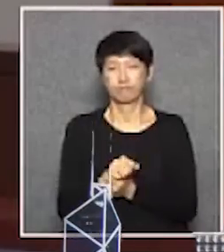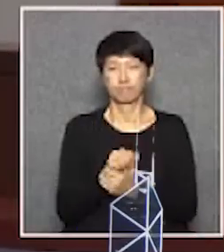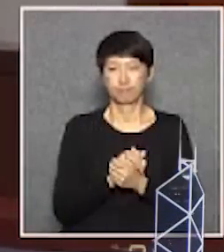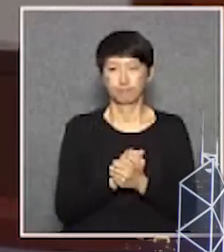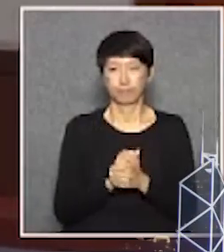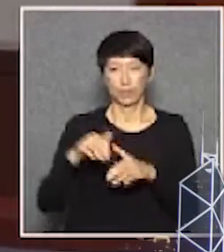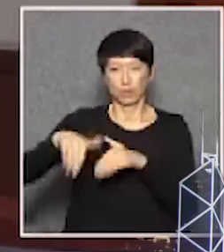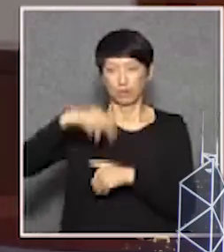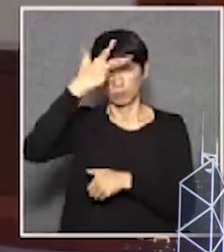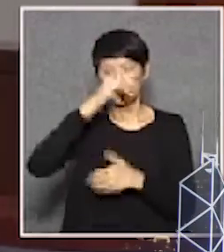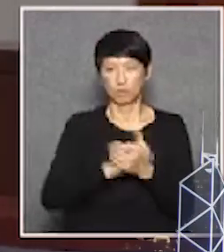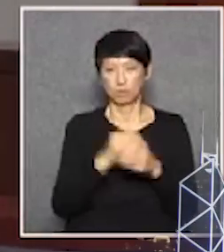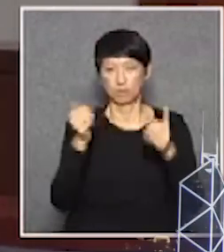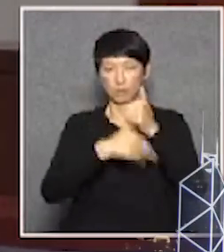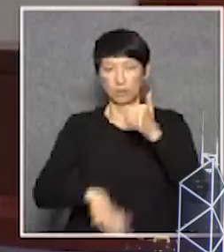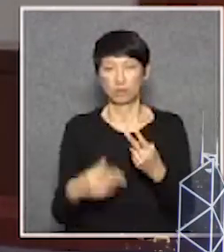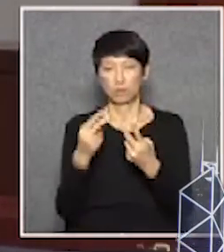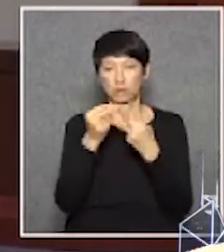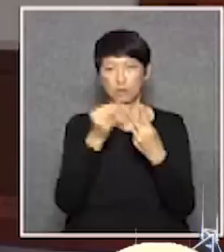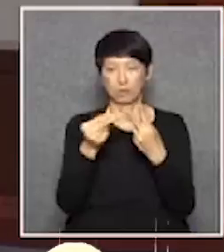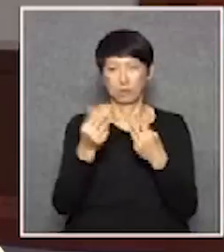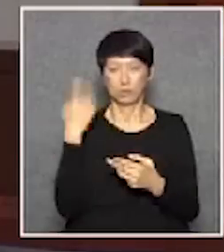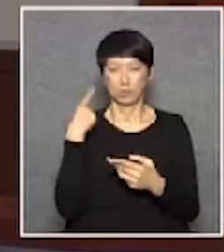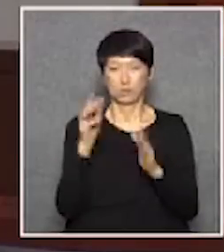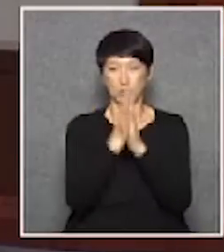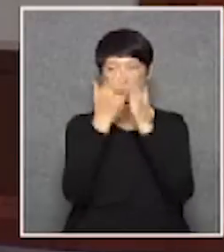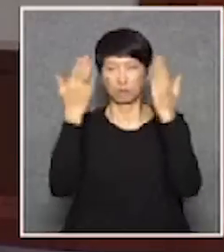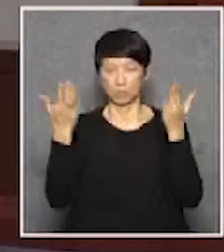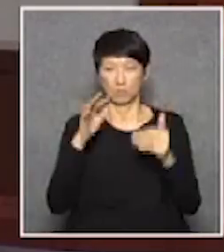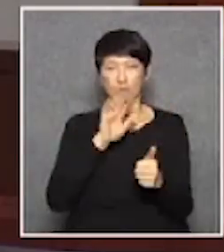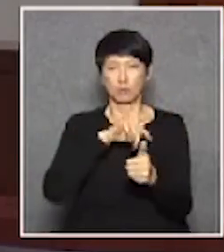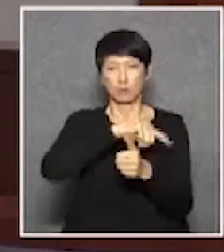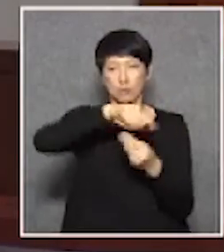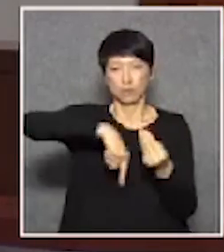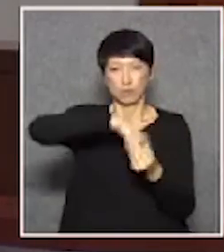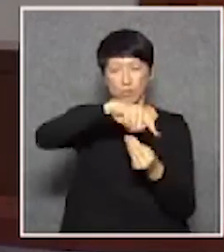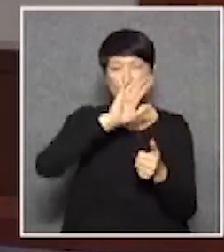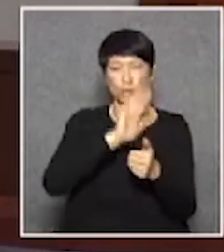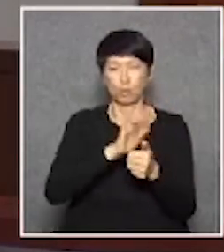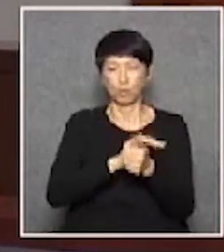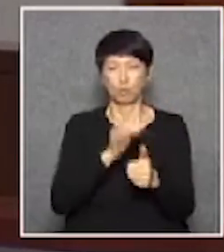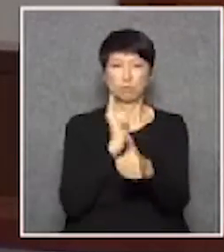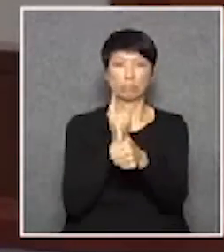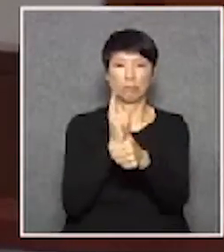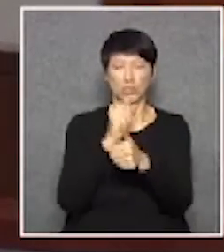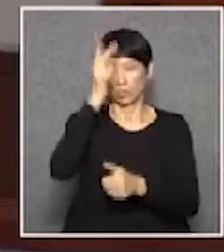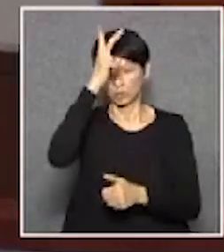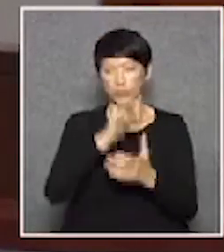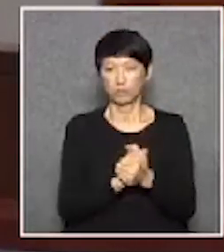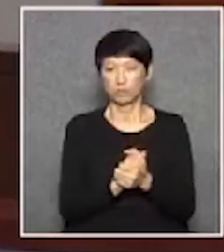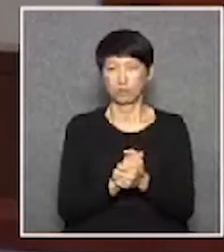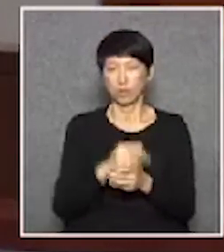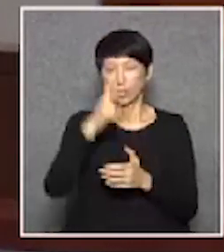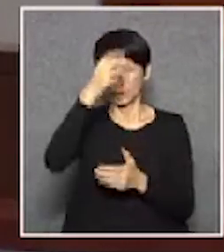鄉議局同埋旗下27個鄉事委員會琴日登報自稱係環保備組，譴責政府行為，咁又敦請政府支